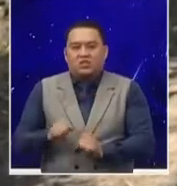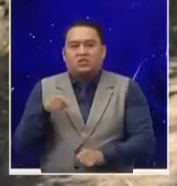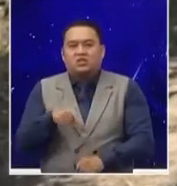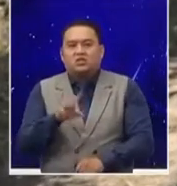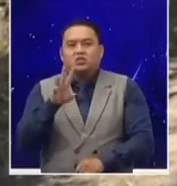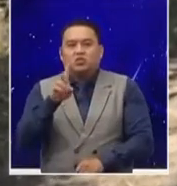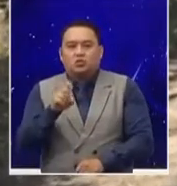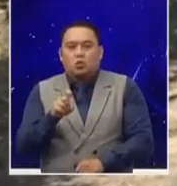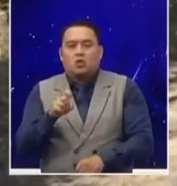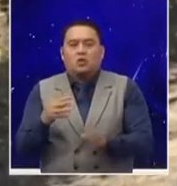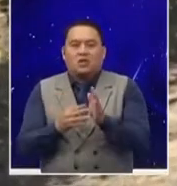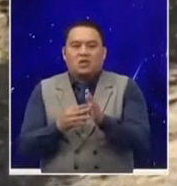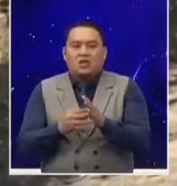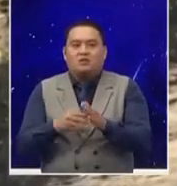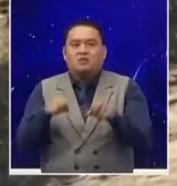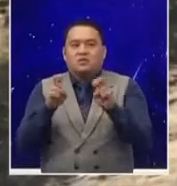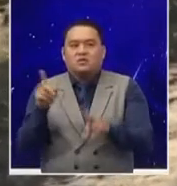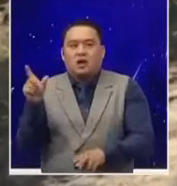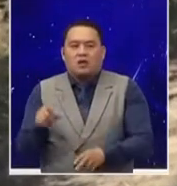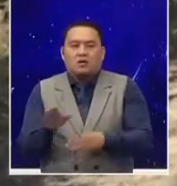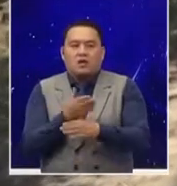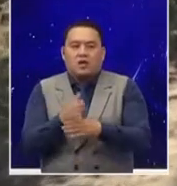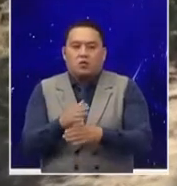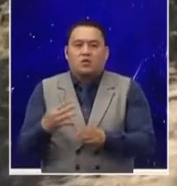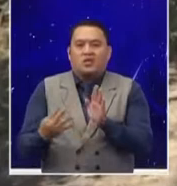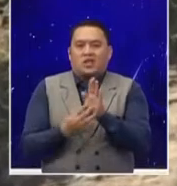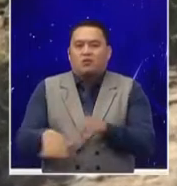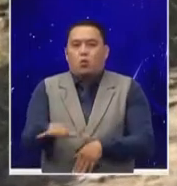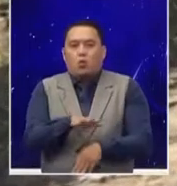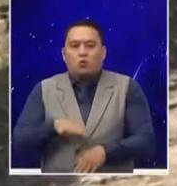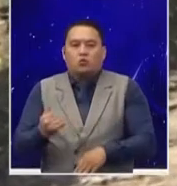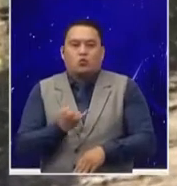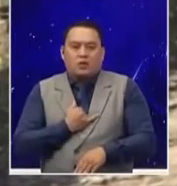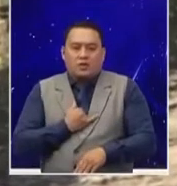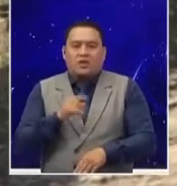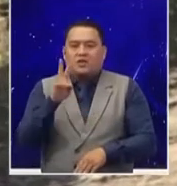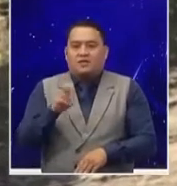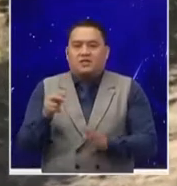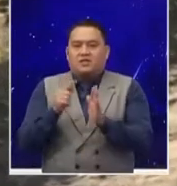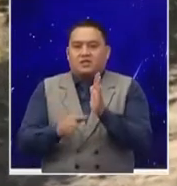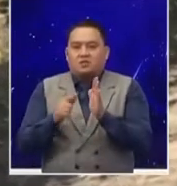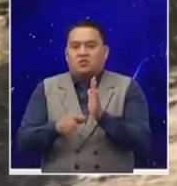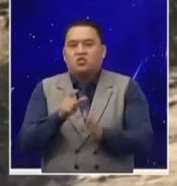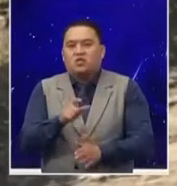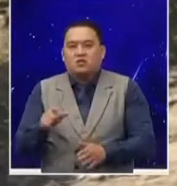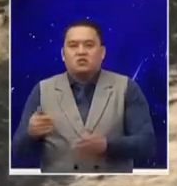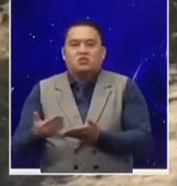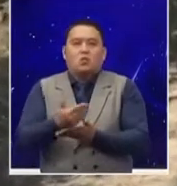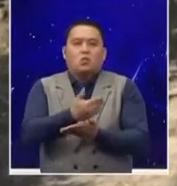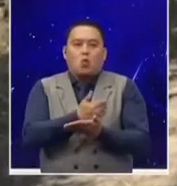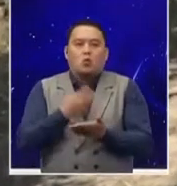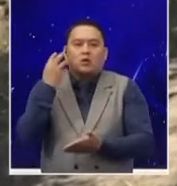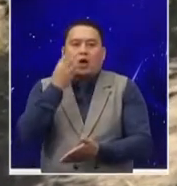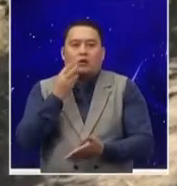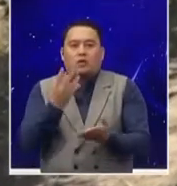гектарах земли работает 9 агрономов. Территория разделена на 9 участков. Сейчас на моем участке 270 человек на сборе яблок. Каждый